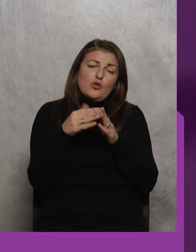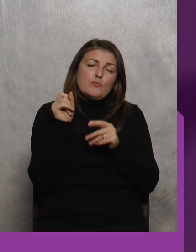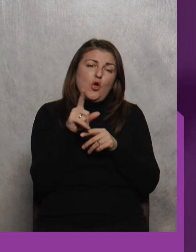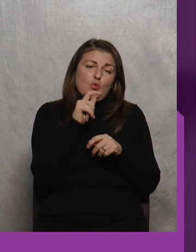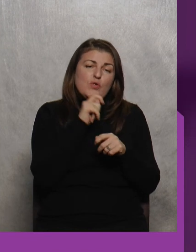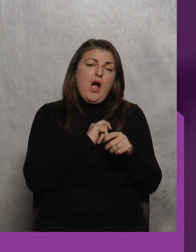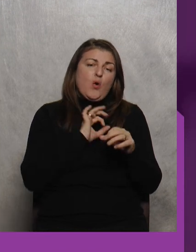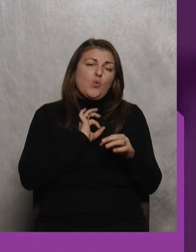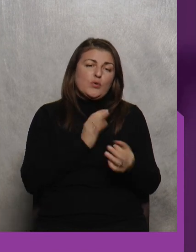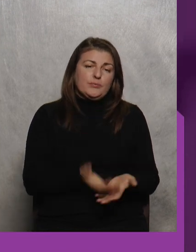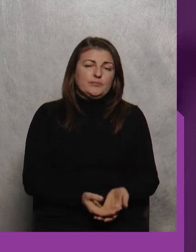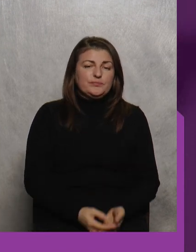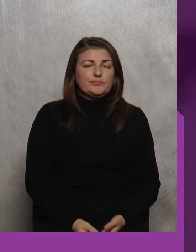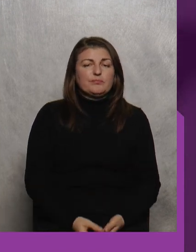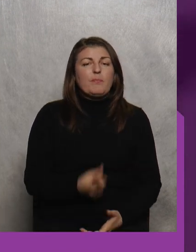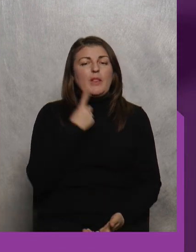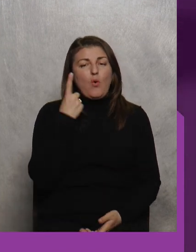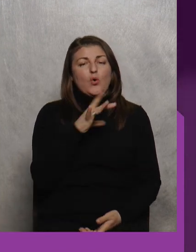нагороду. Одну з